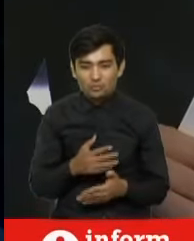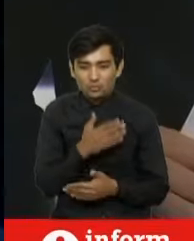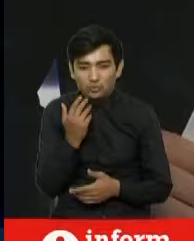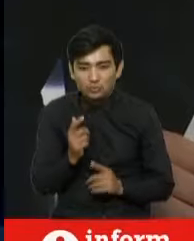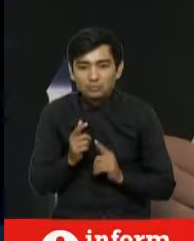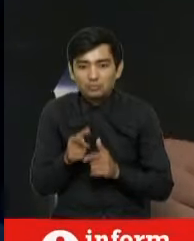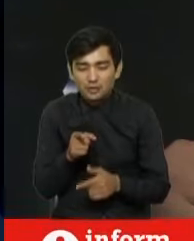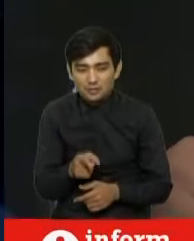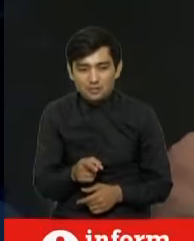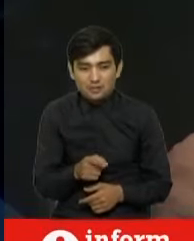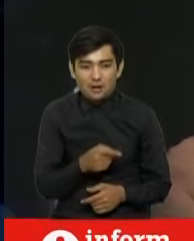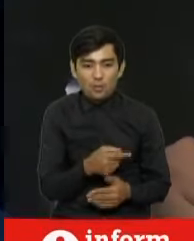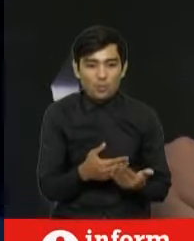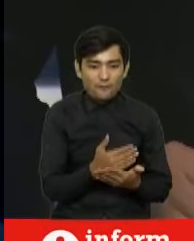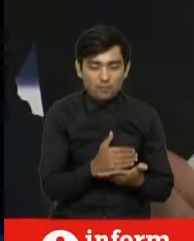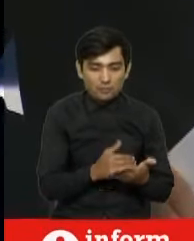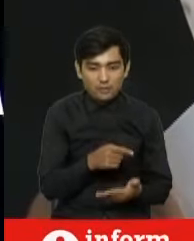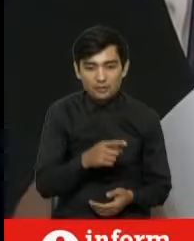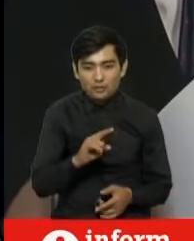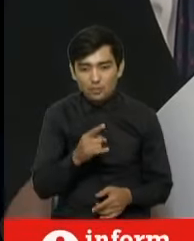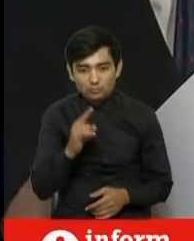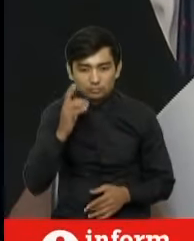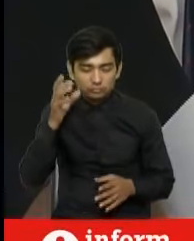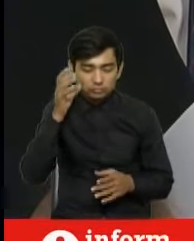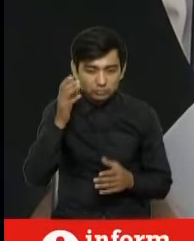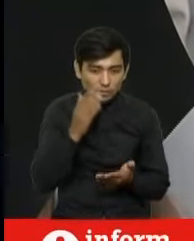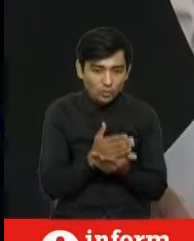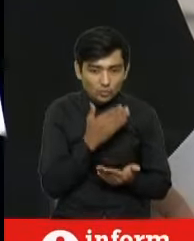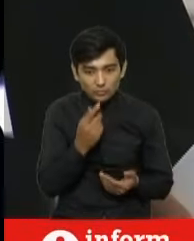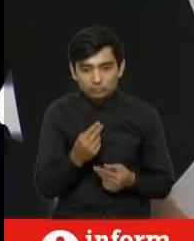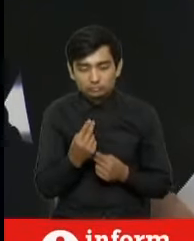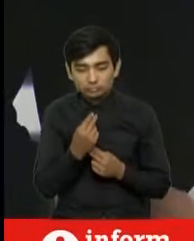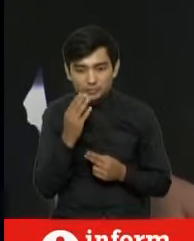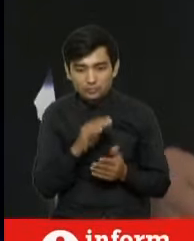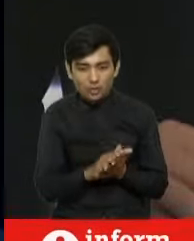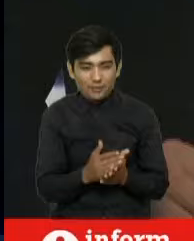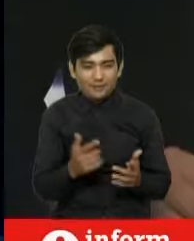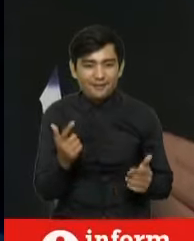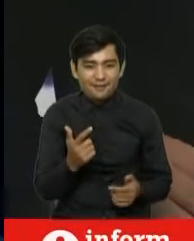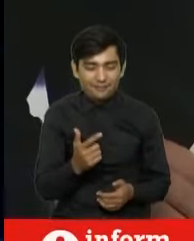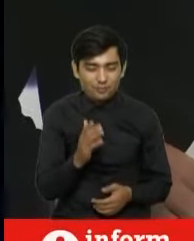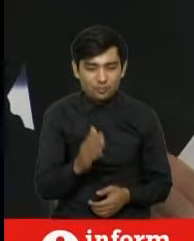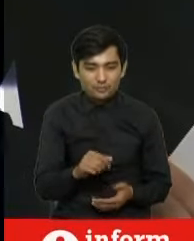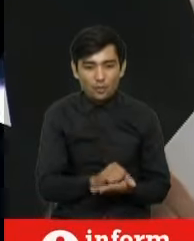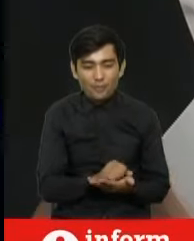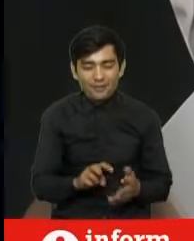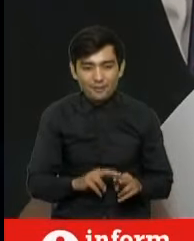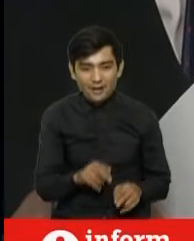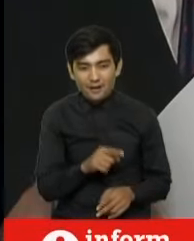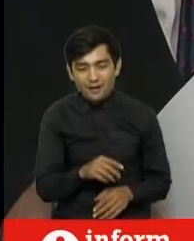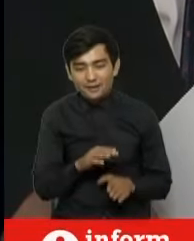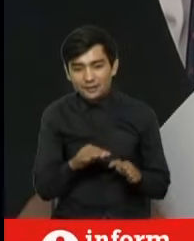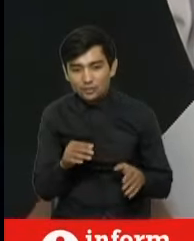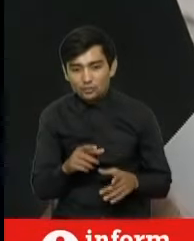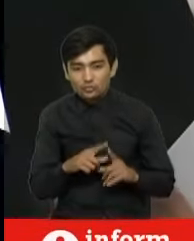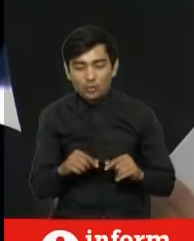бұның алдын алады дейді. Ол баланың психологиялық дайындығын айшықтайтын құжат болмақ. Сондай-ақ мұғалімдер де алдына келген оқушы туралы